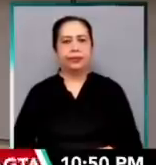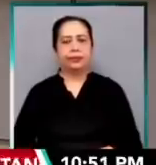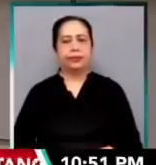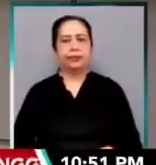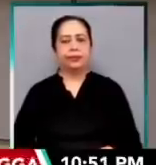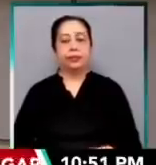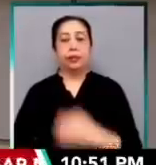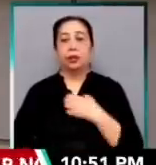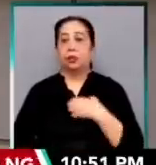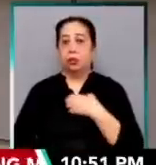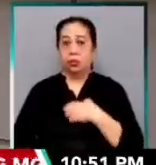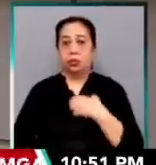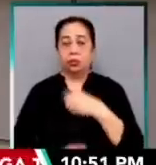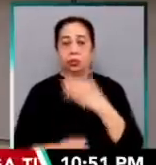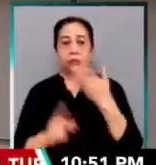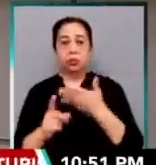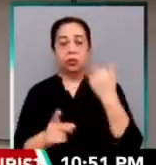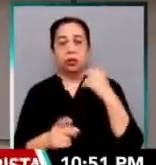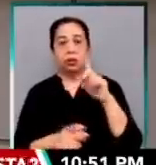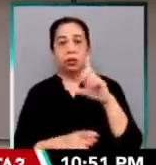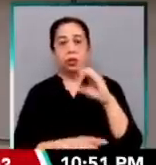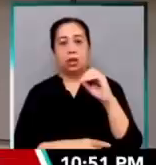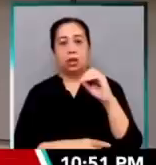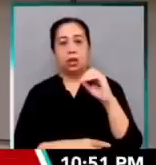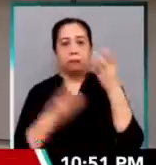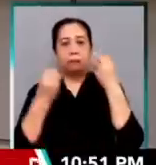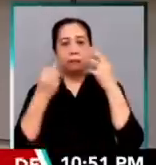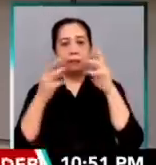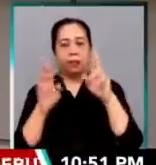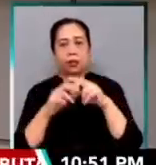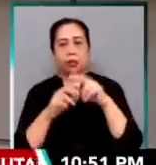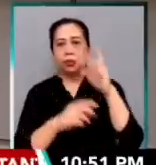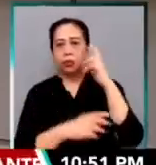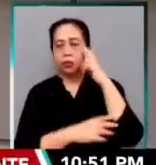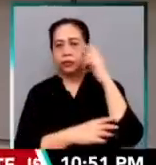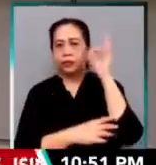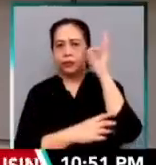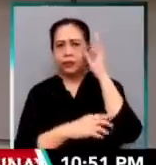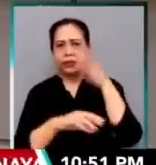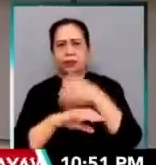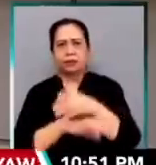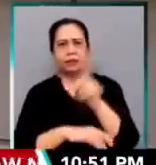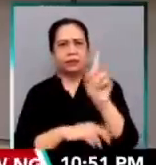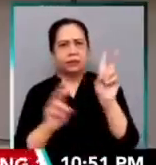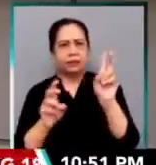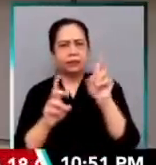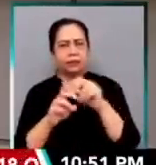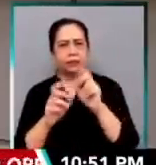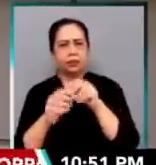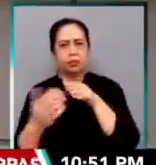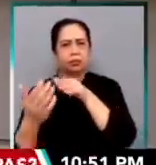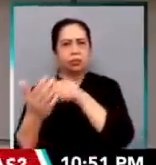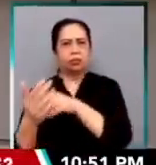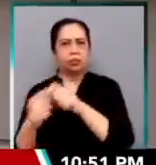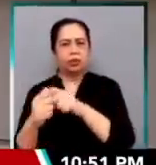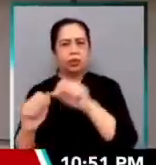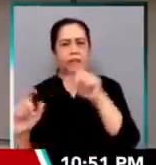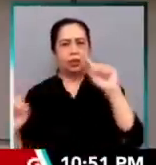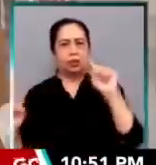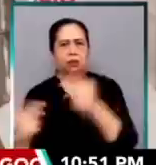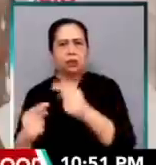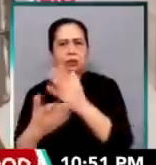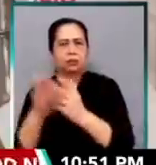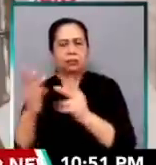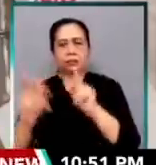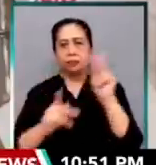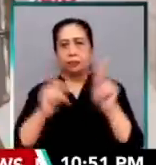Inireklamo si dating lawag City Mayor Roger Fariñas matapos umanong manugod at manakit ng ilang tao. Ayon